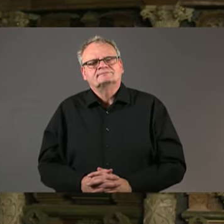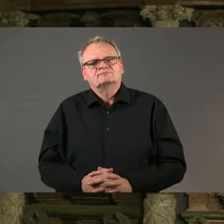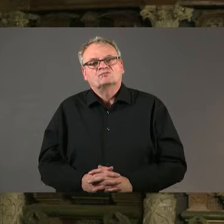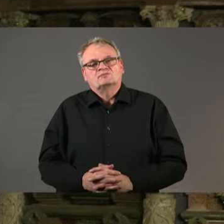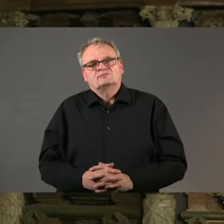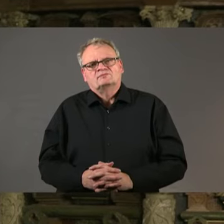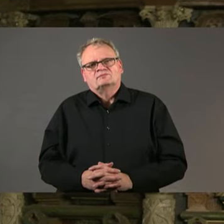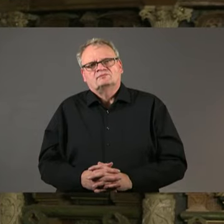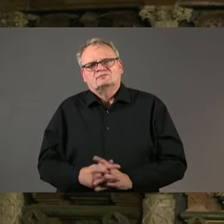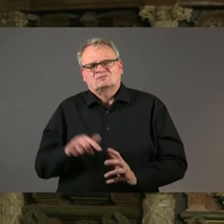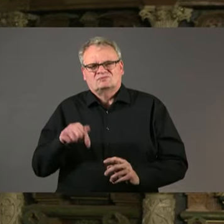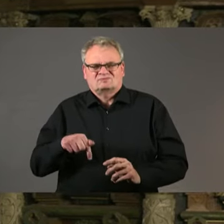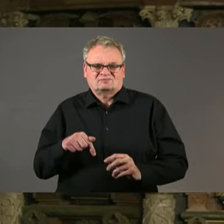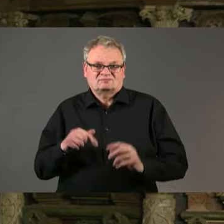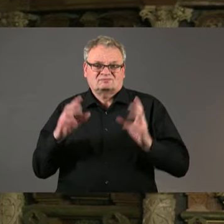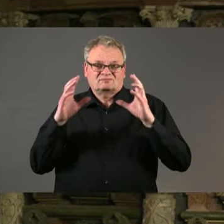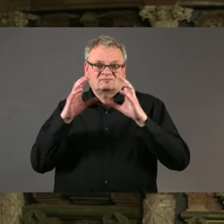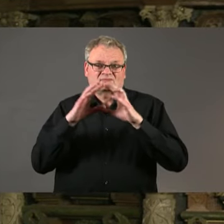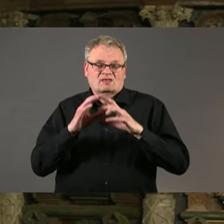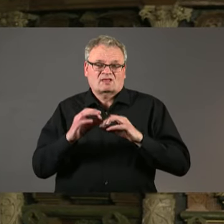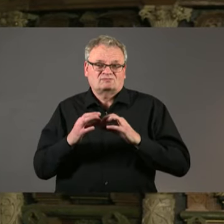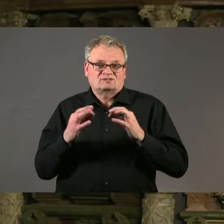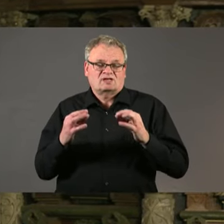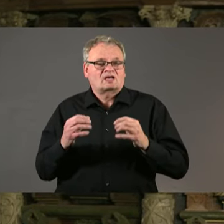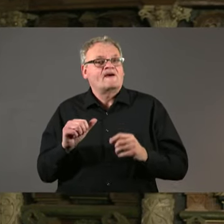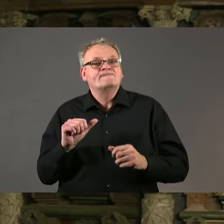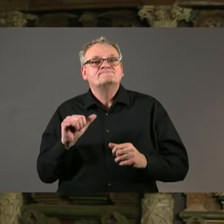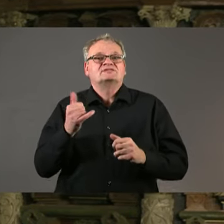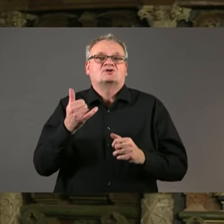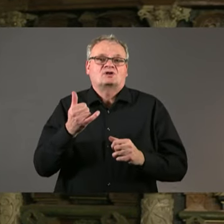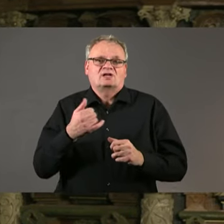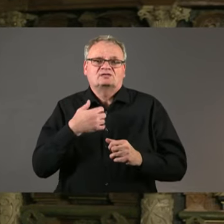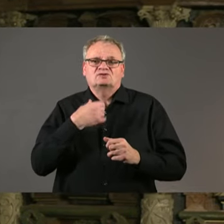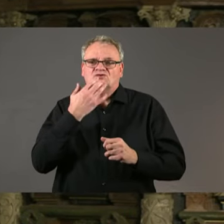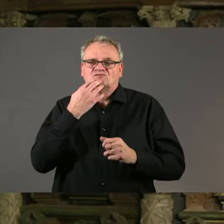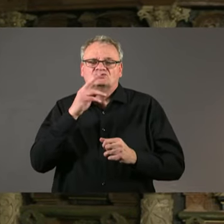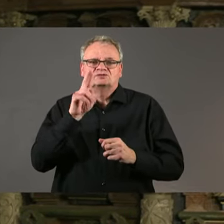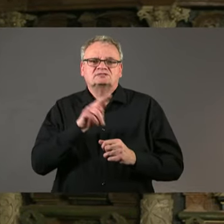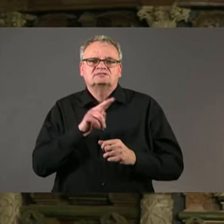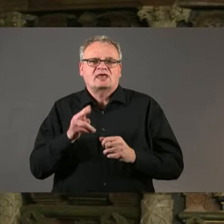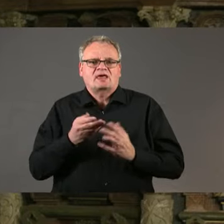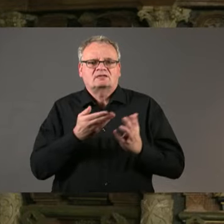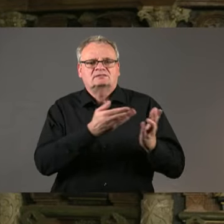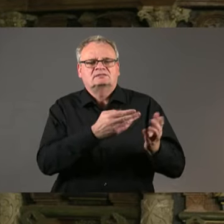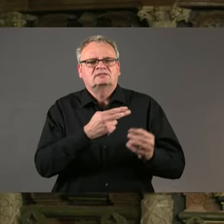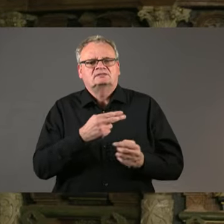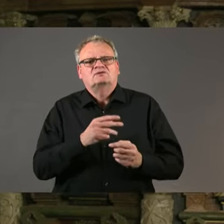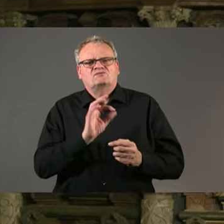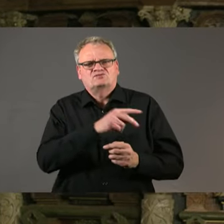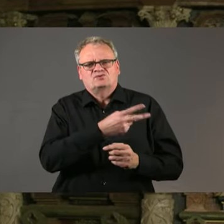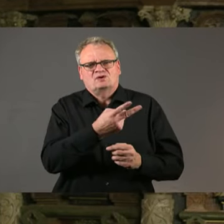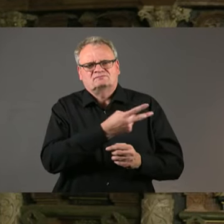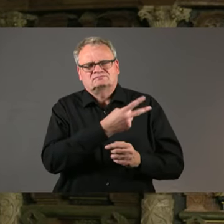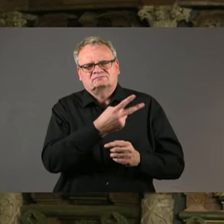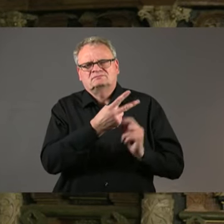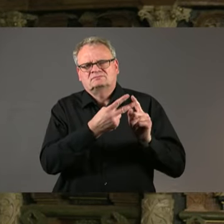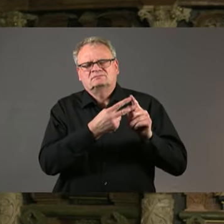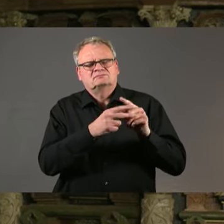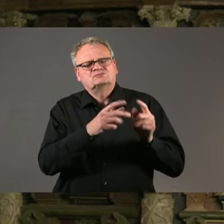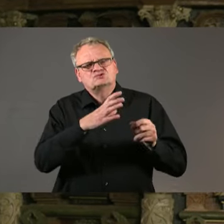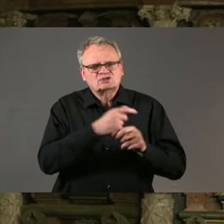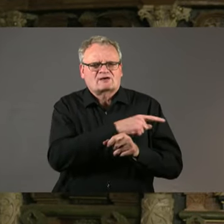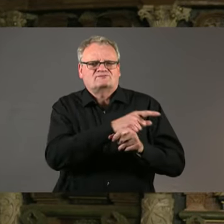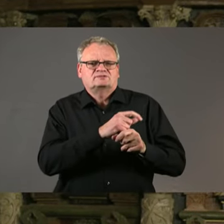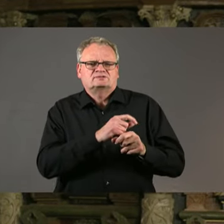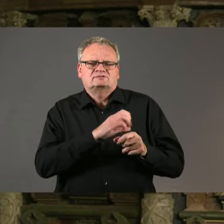Ich bitte an diesem besonderen Abend um deinen Segen für Heike und Steffen, dass sie alles gemeinsam tragen können. Danke für deine